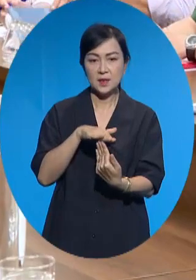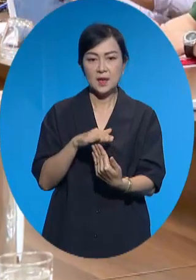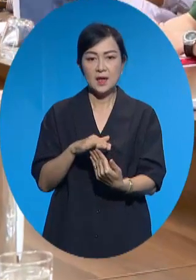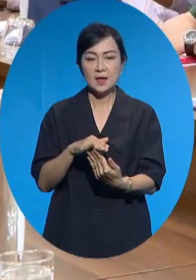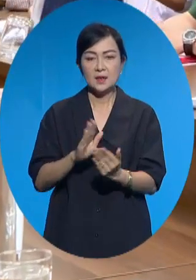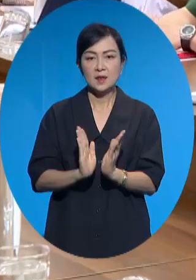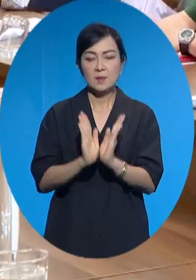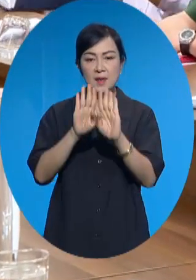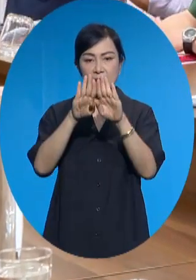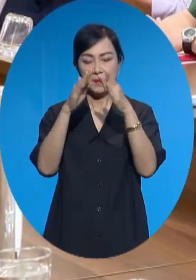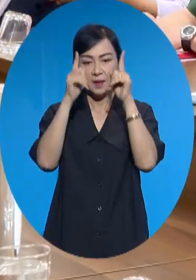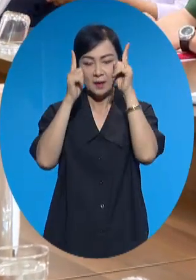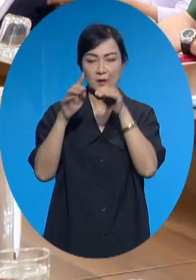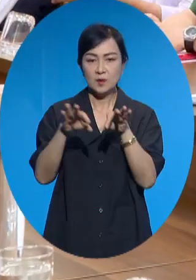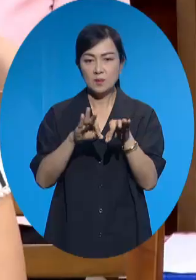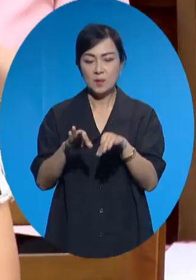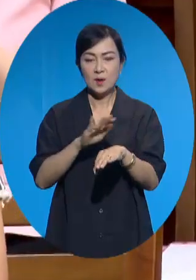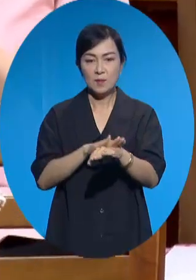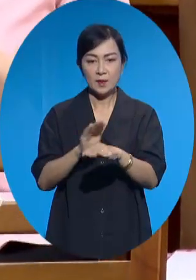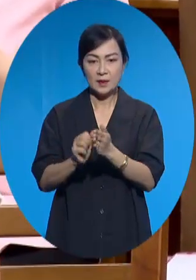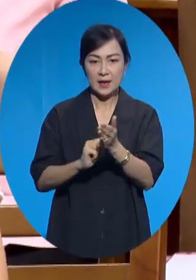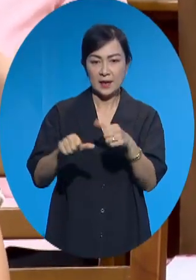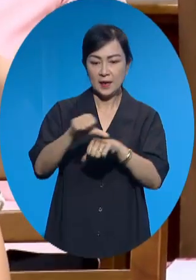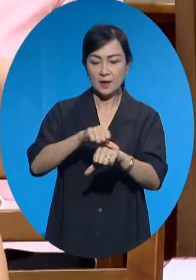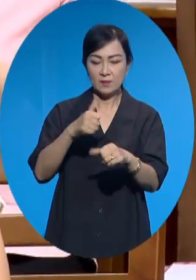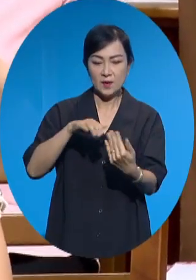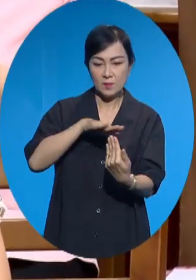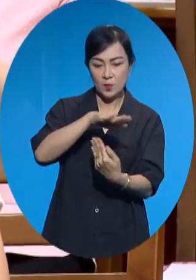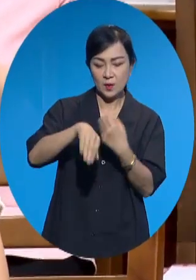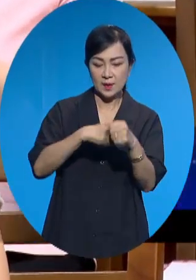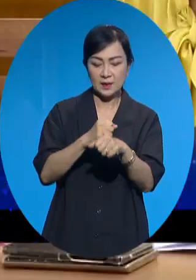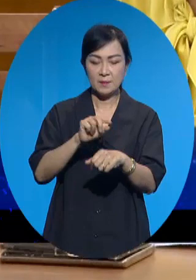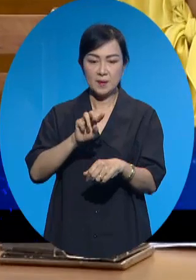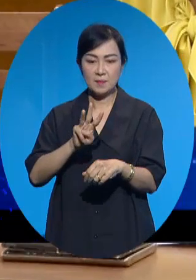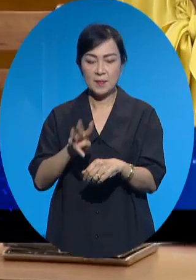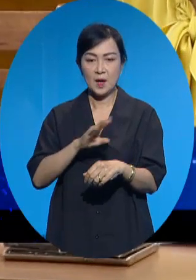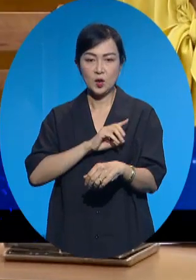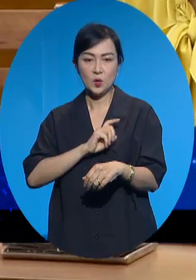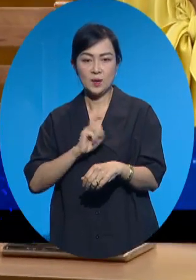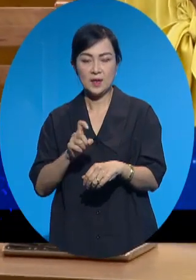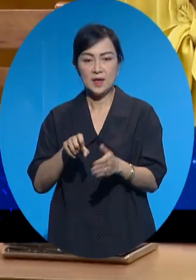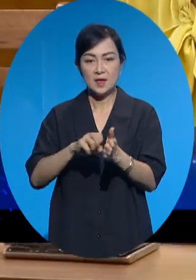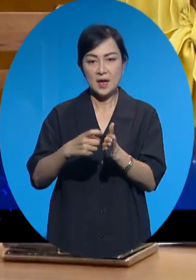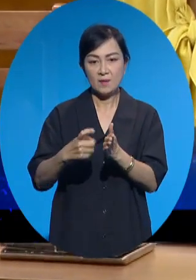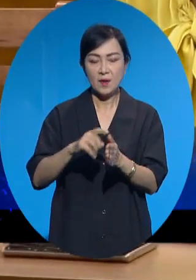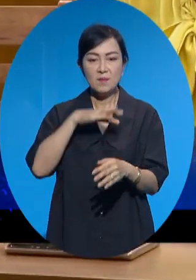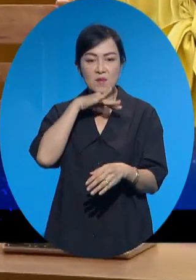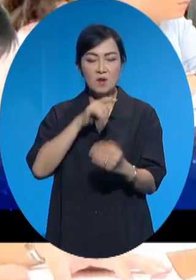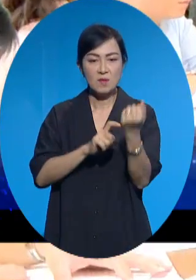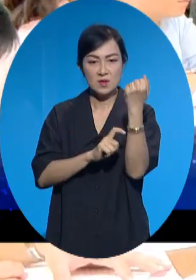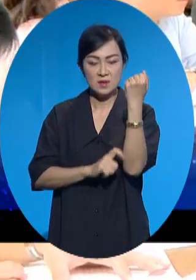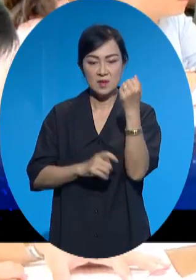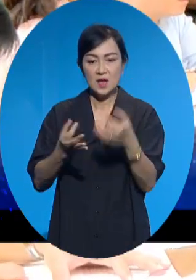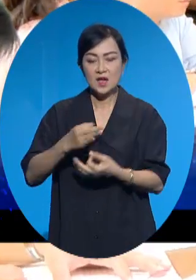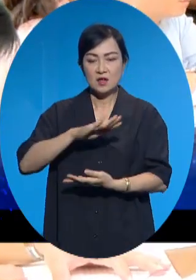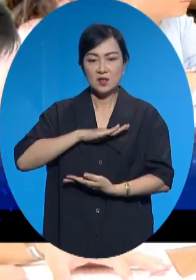khổ lễ khai mạc, lãnh đạo thành phố Hồ Chí Minh cũng phát động tháng hành động vì môi trường năm 2023 với chủ đề giải pháp cho ô nhiễm nhựa, trao